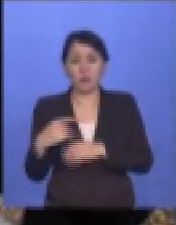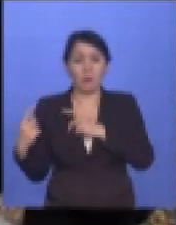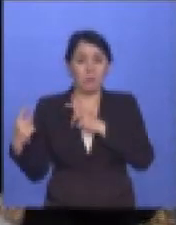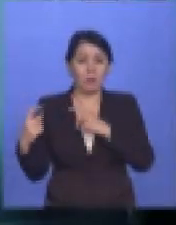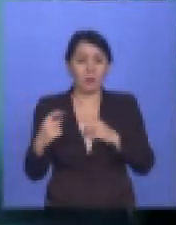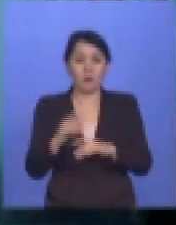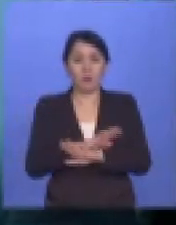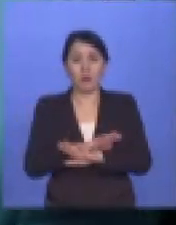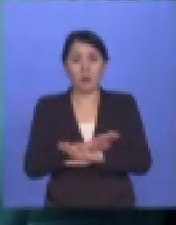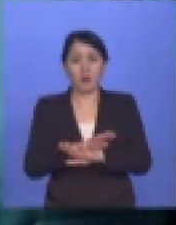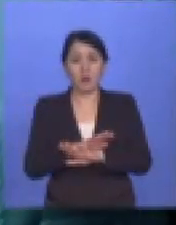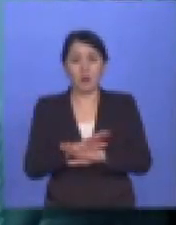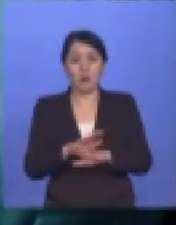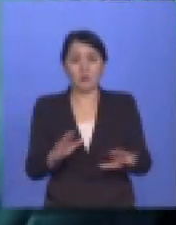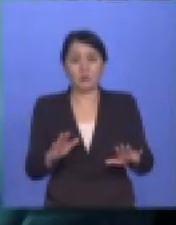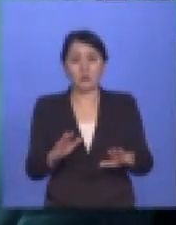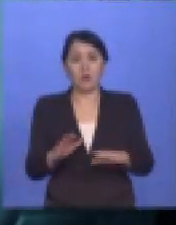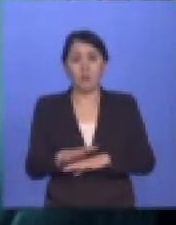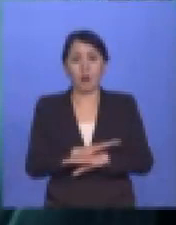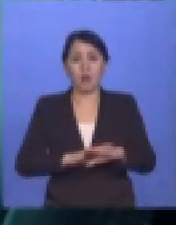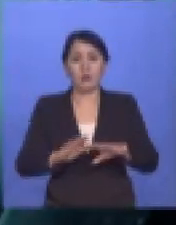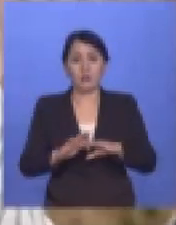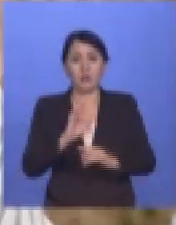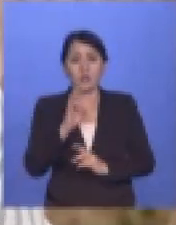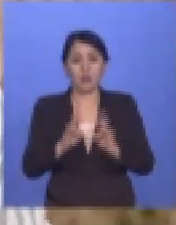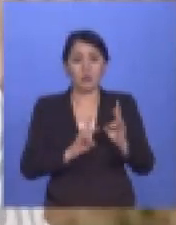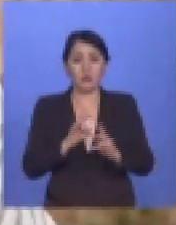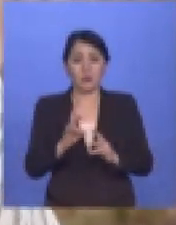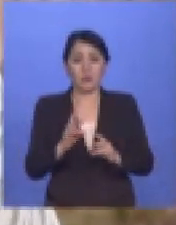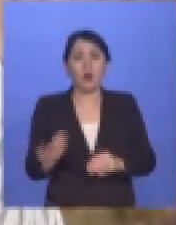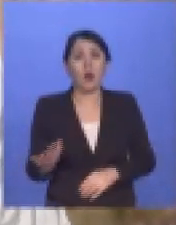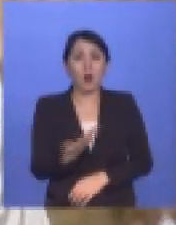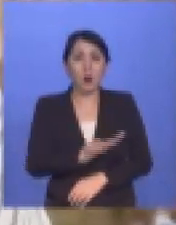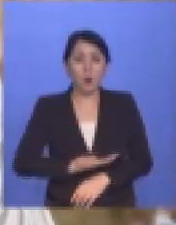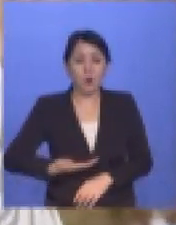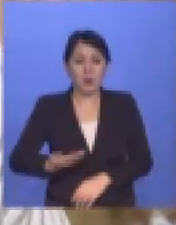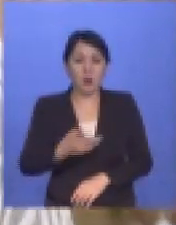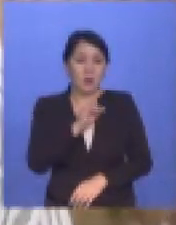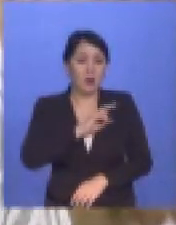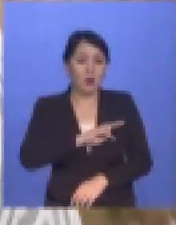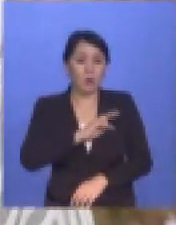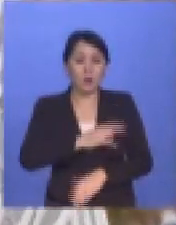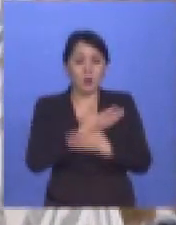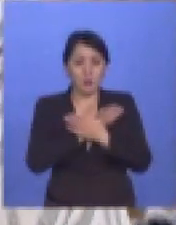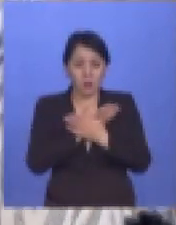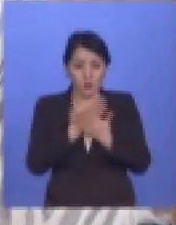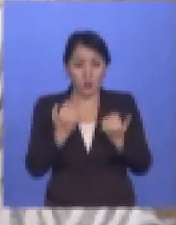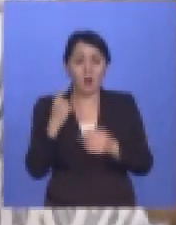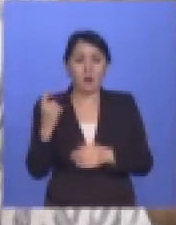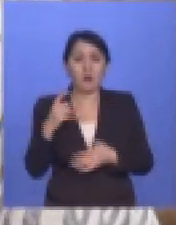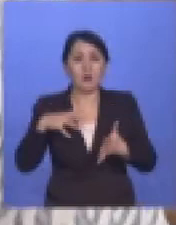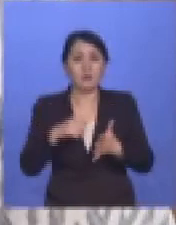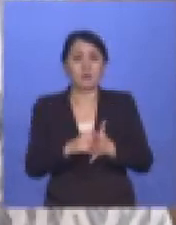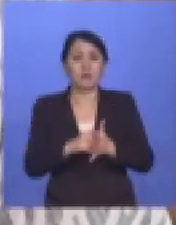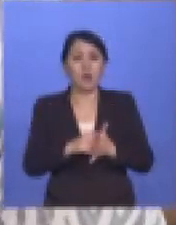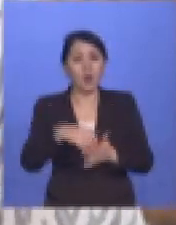бас сұғуды қойған. Бұған қараша халық қапалы. У нас нет работы. Мы все занимаемся этим хозяйством. Коров